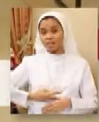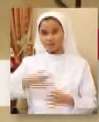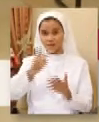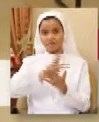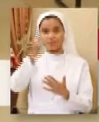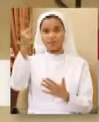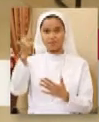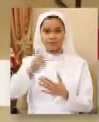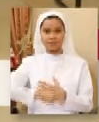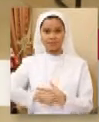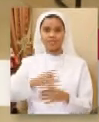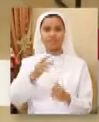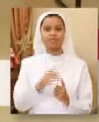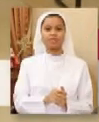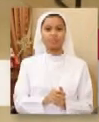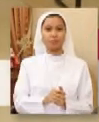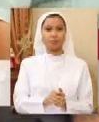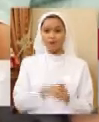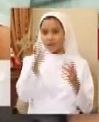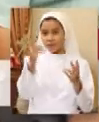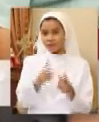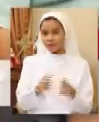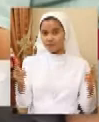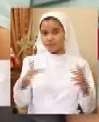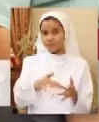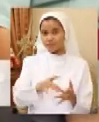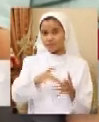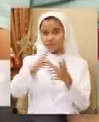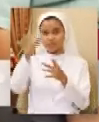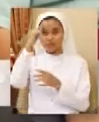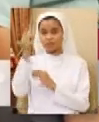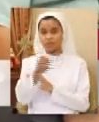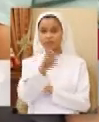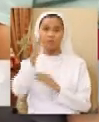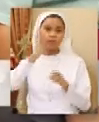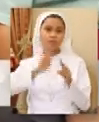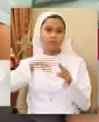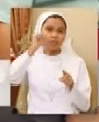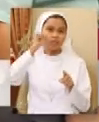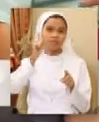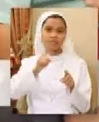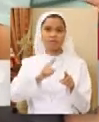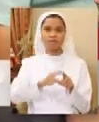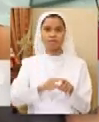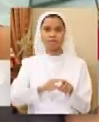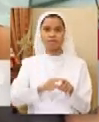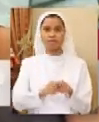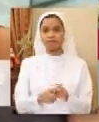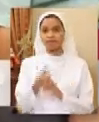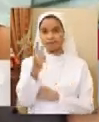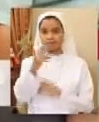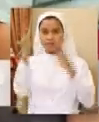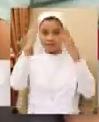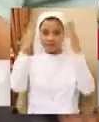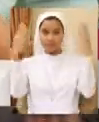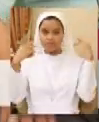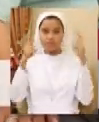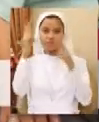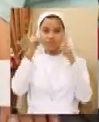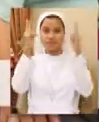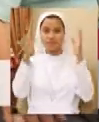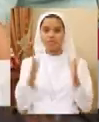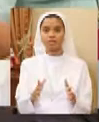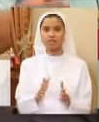Thank you po. Alam mo, this is very special sa inyo mga tugang. Ang sa itong mga bisita, hindi mga duwa kamadre, na ang